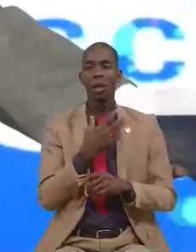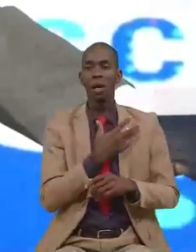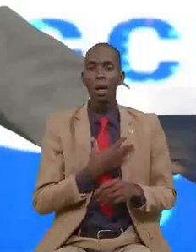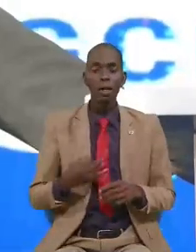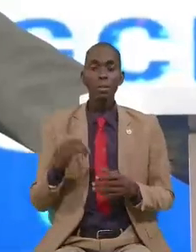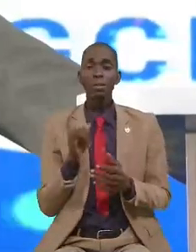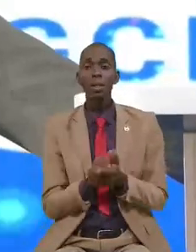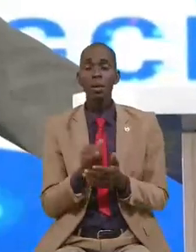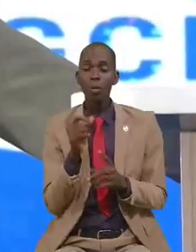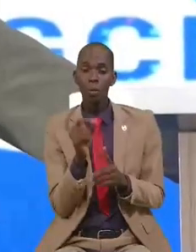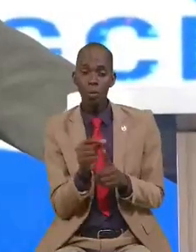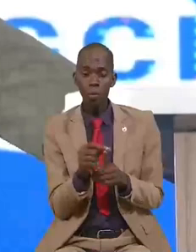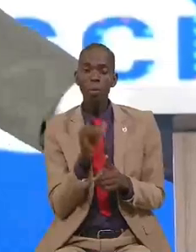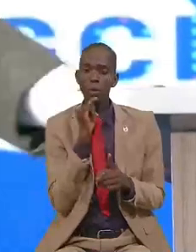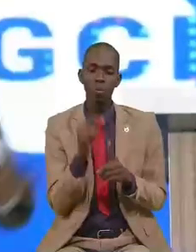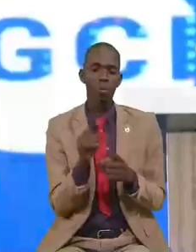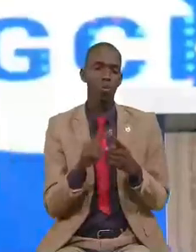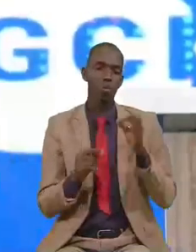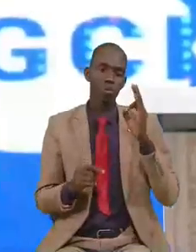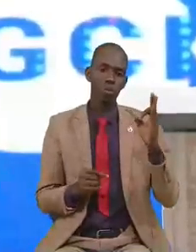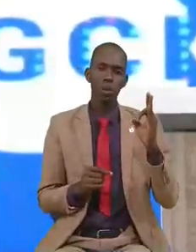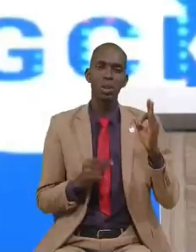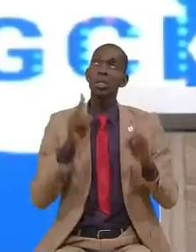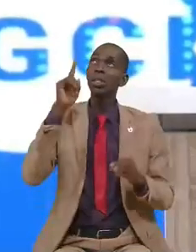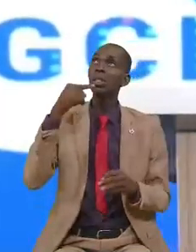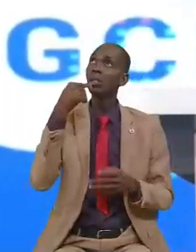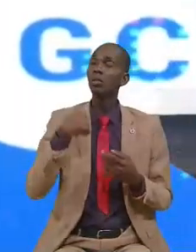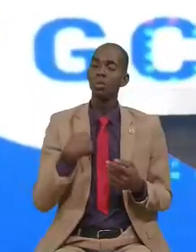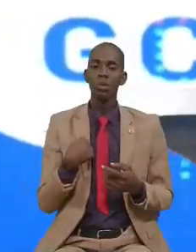c'est ce qu'il faut prêcher. Il dit prophétise.